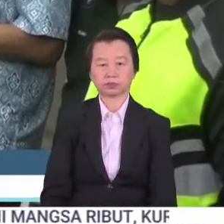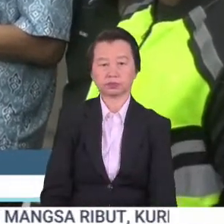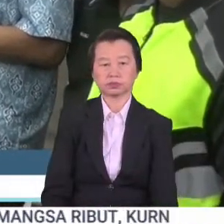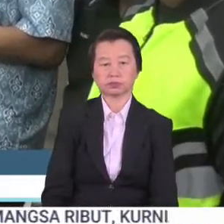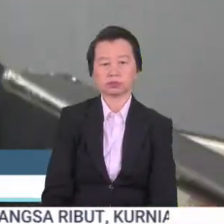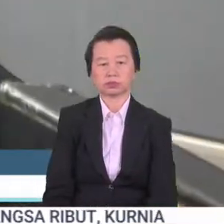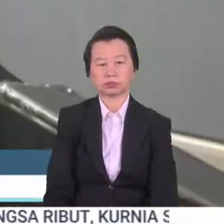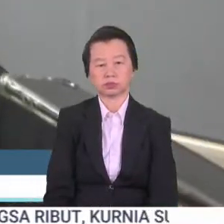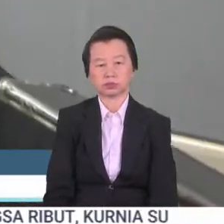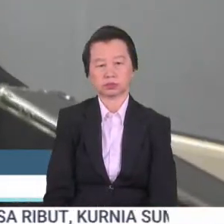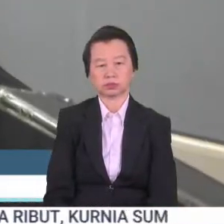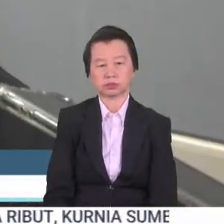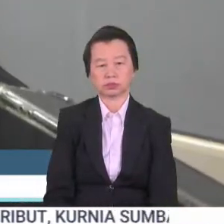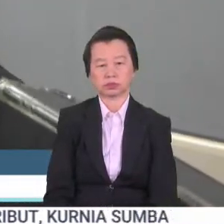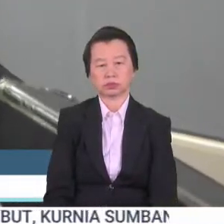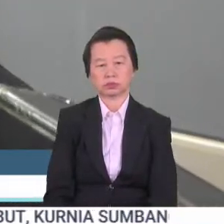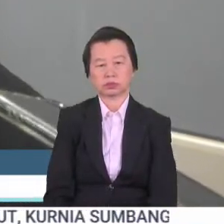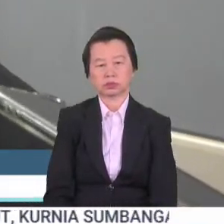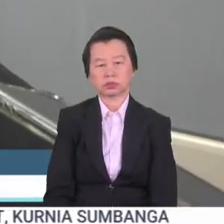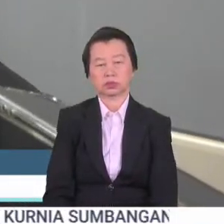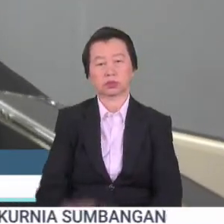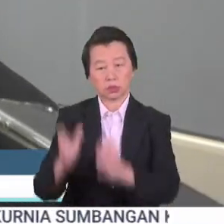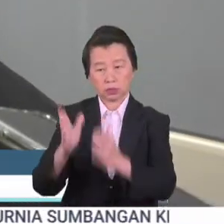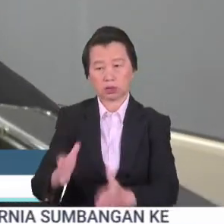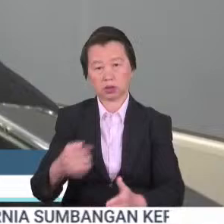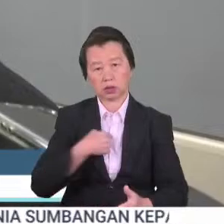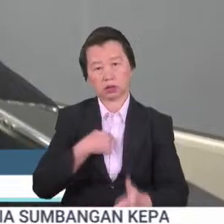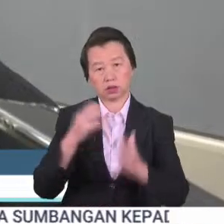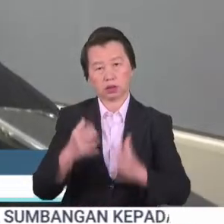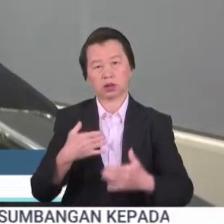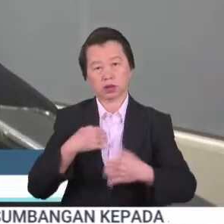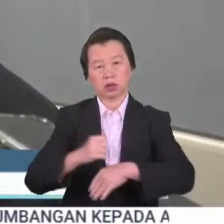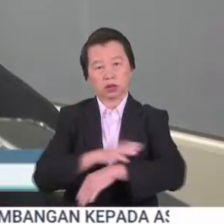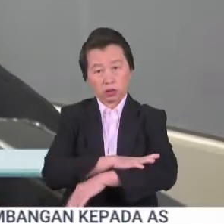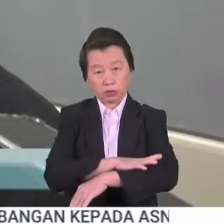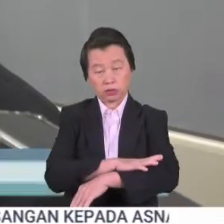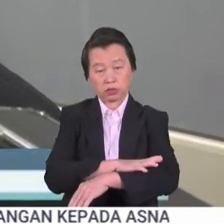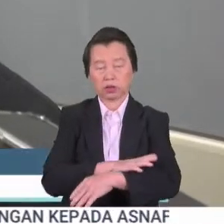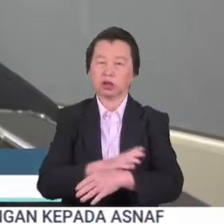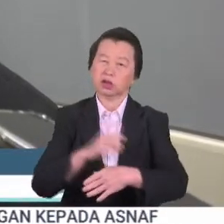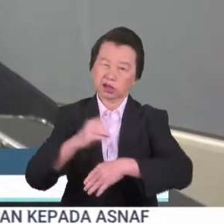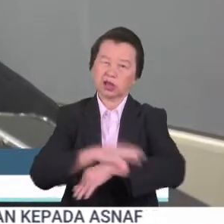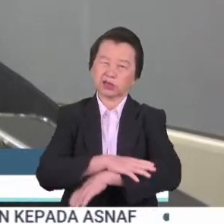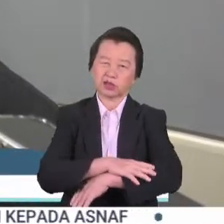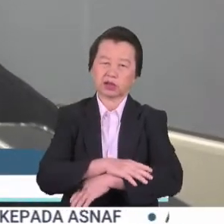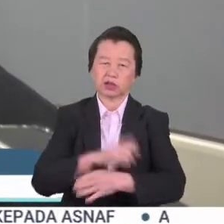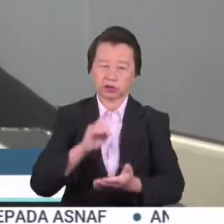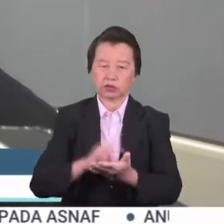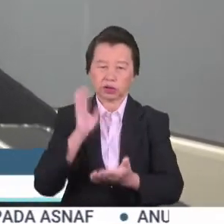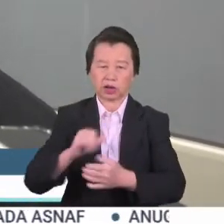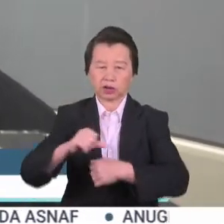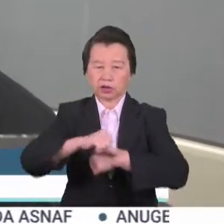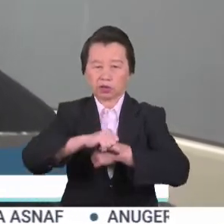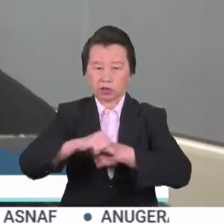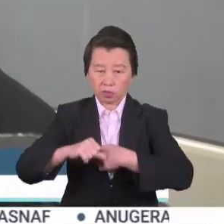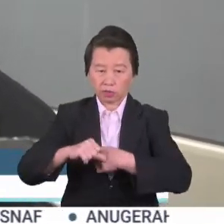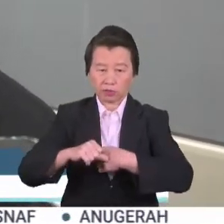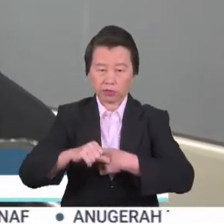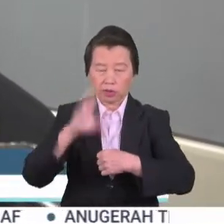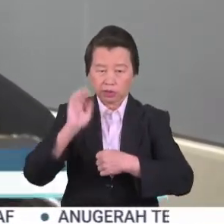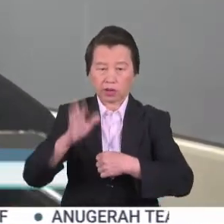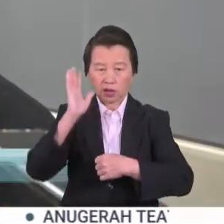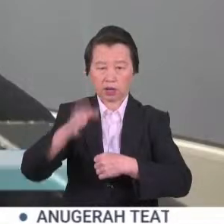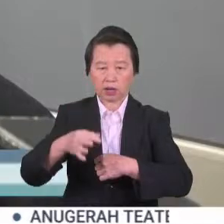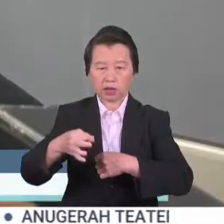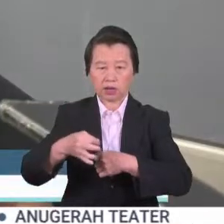biologi macam orang yang ada kanser ni Depa akan Doktor ni akan operate dan dia akan